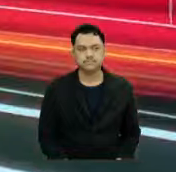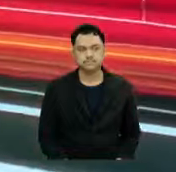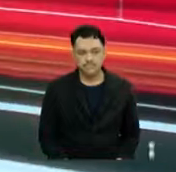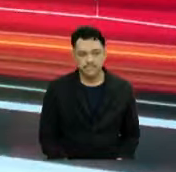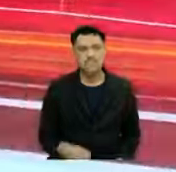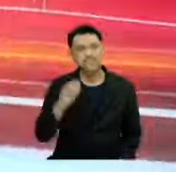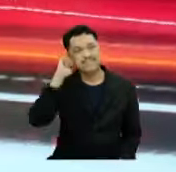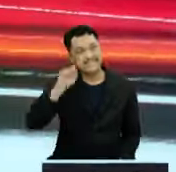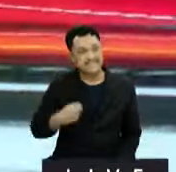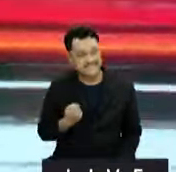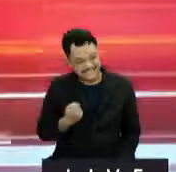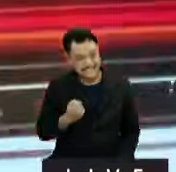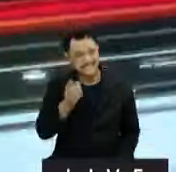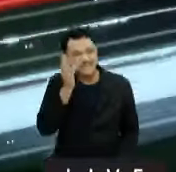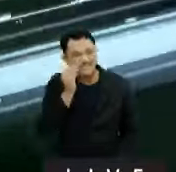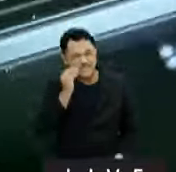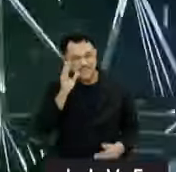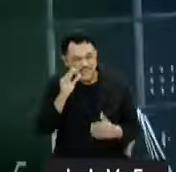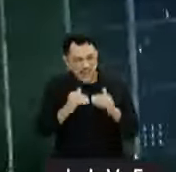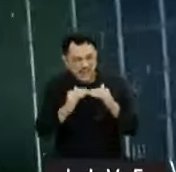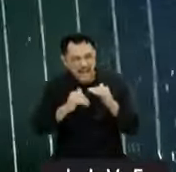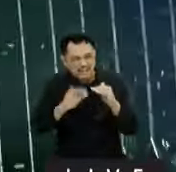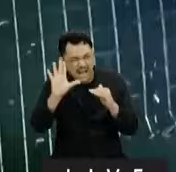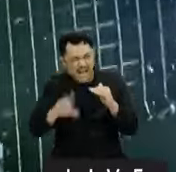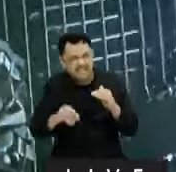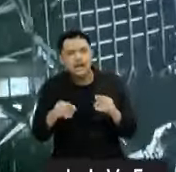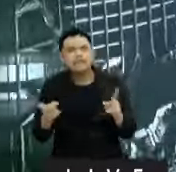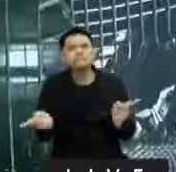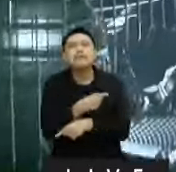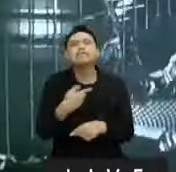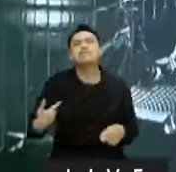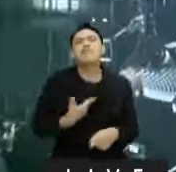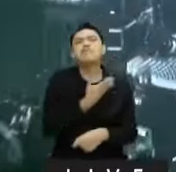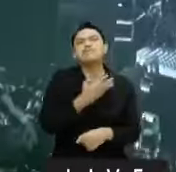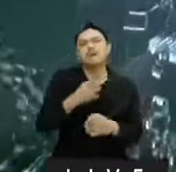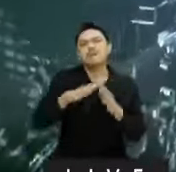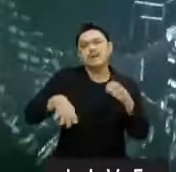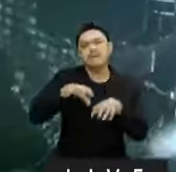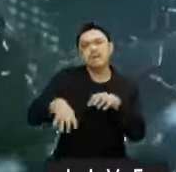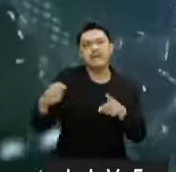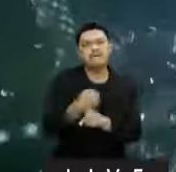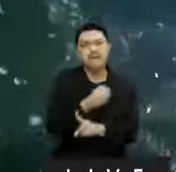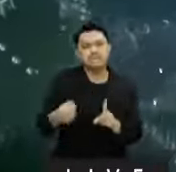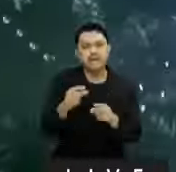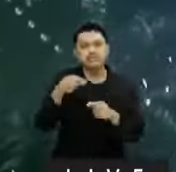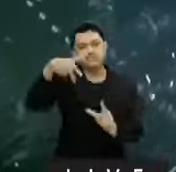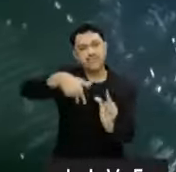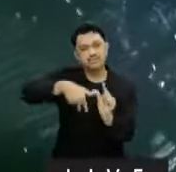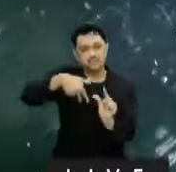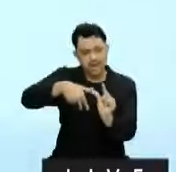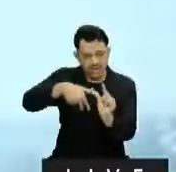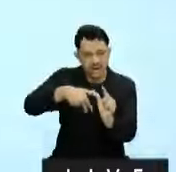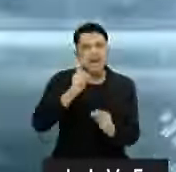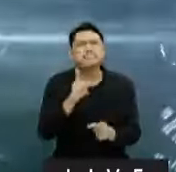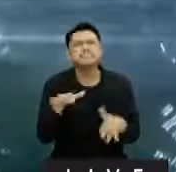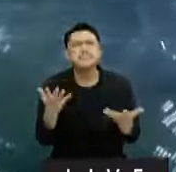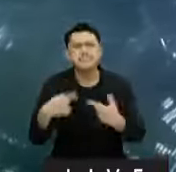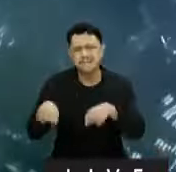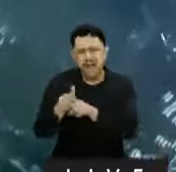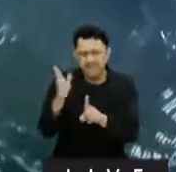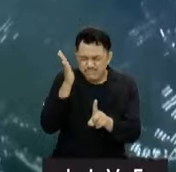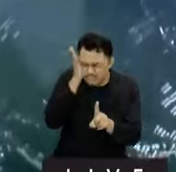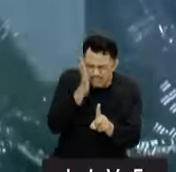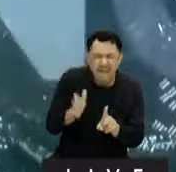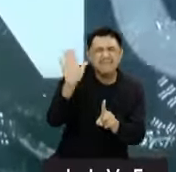Orang istri yang diketahui juga ternyata masih di bawah umur menjadi korban kekerasan dalam rumah tangga di Sulawesi Utara. Mengapa pernikahan dini masih